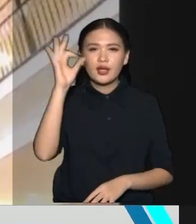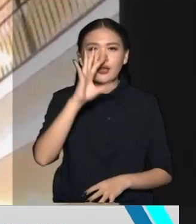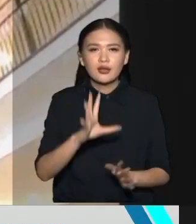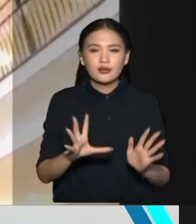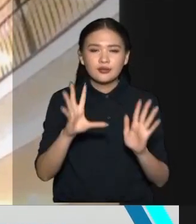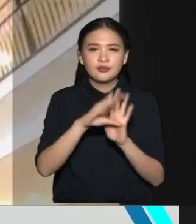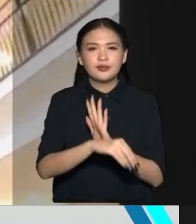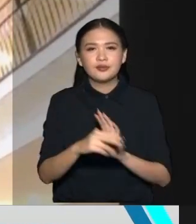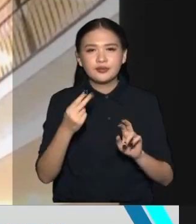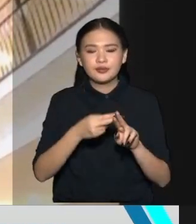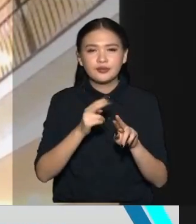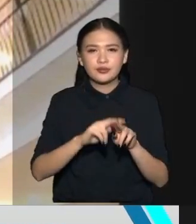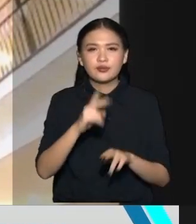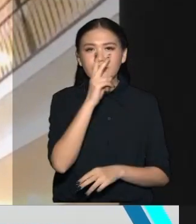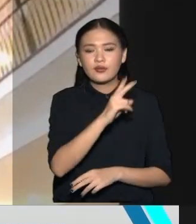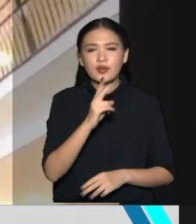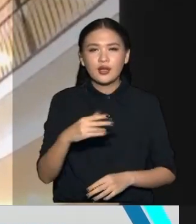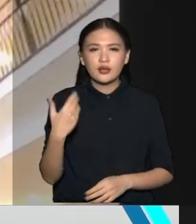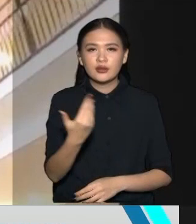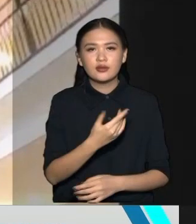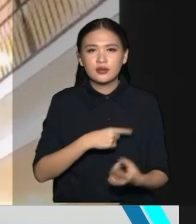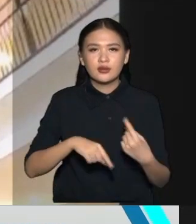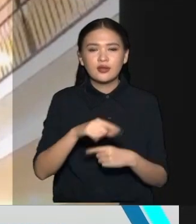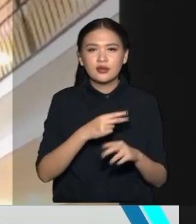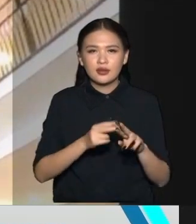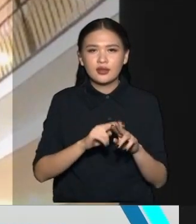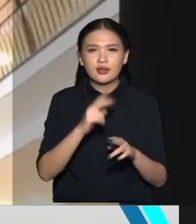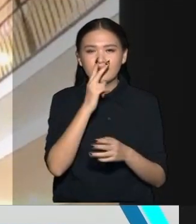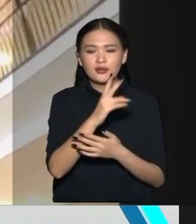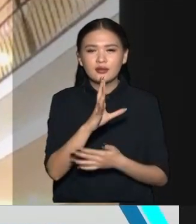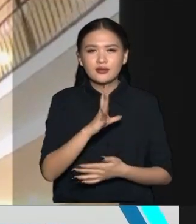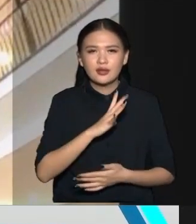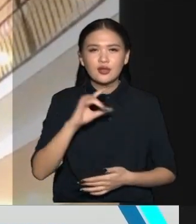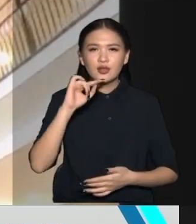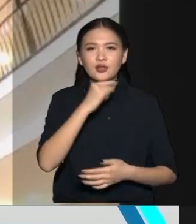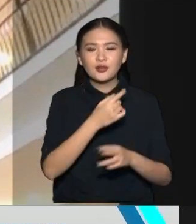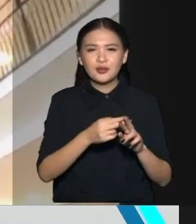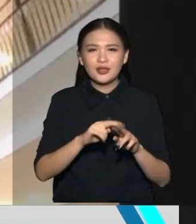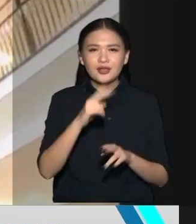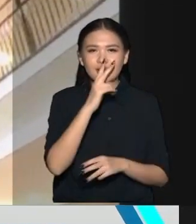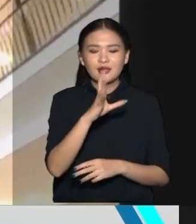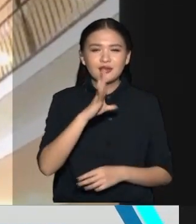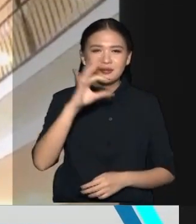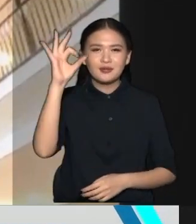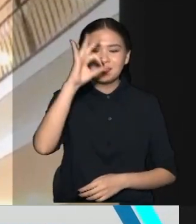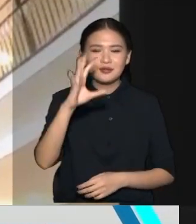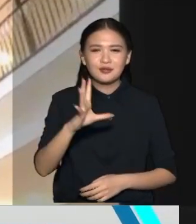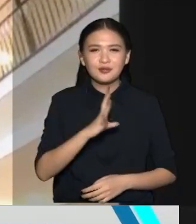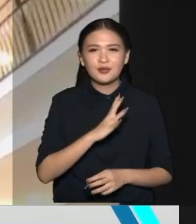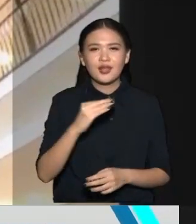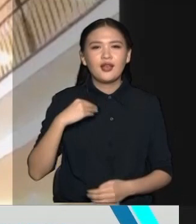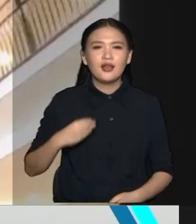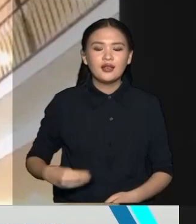қоса, егер біздің сауда саттық немесе экономикалық біздің байланыстарымызға қарасақ,